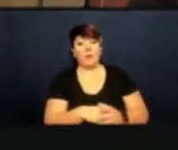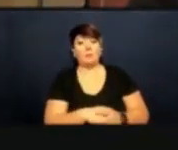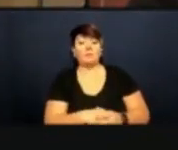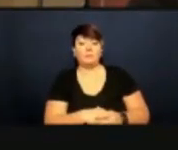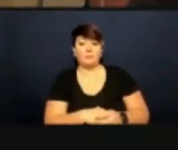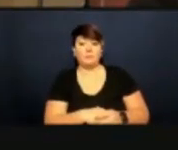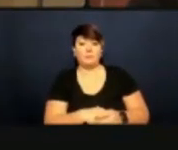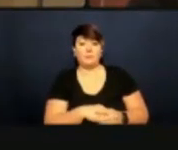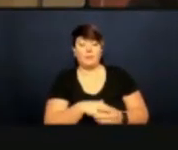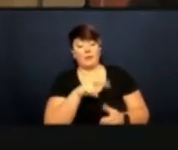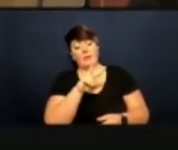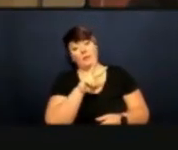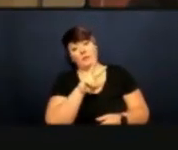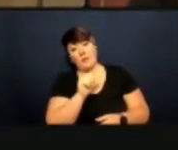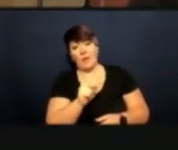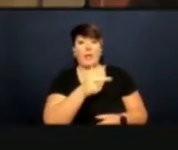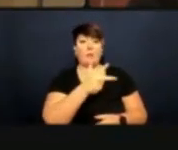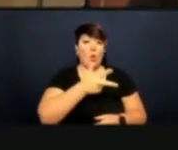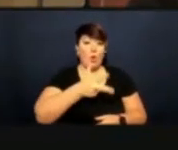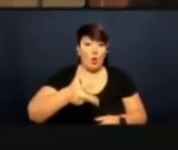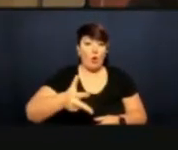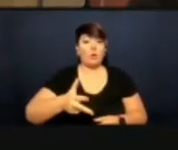tulipie maeneo yale.